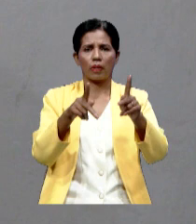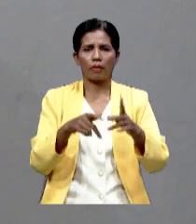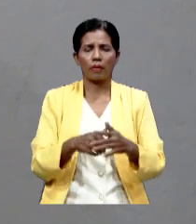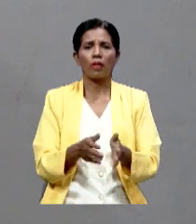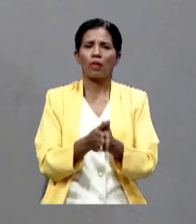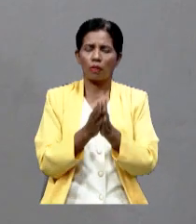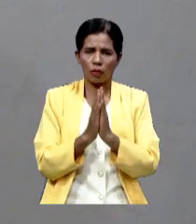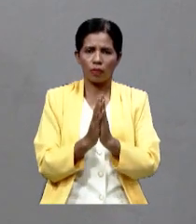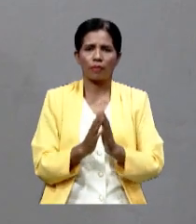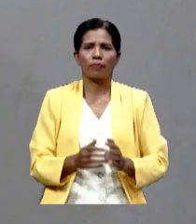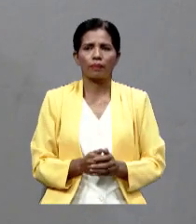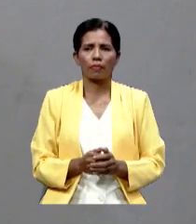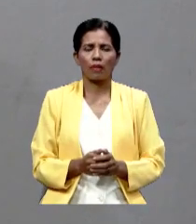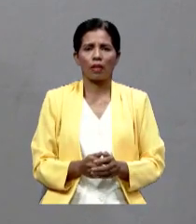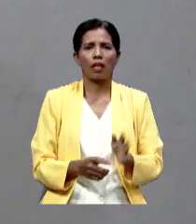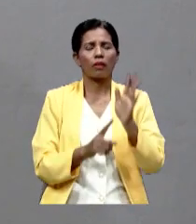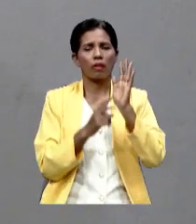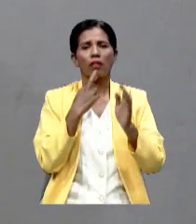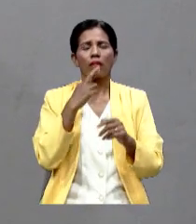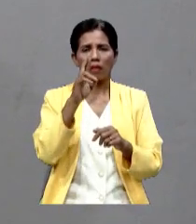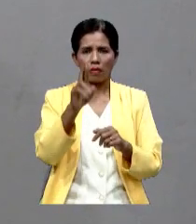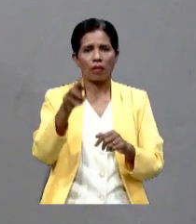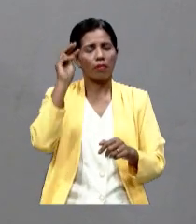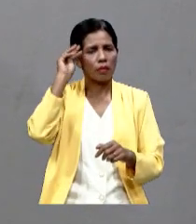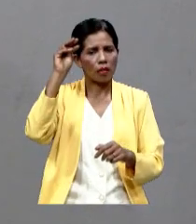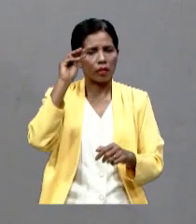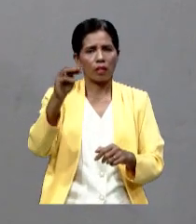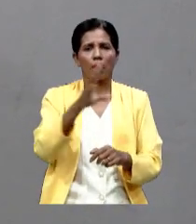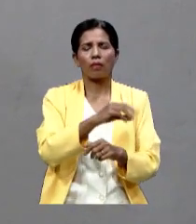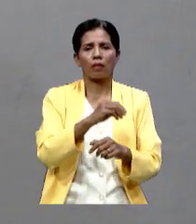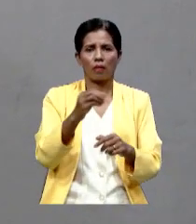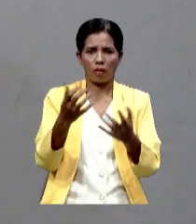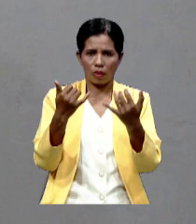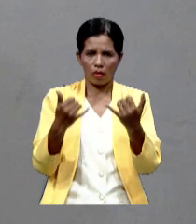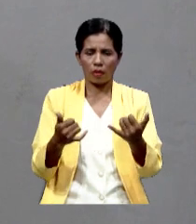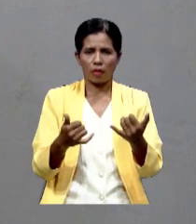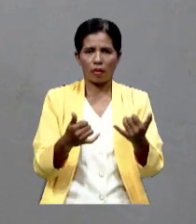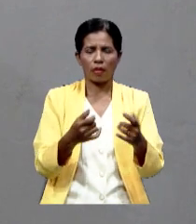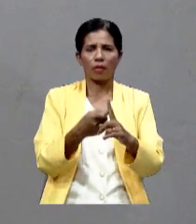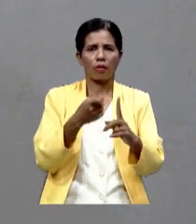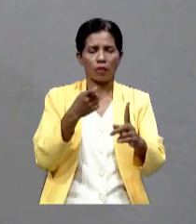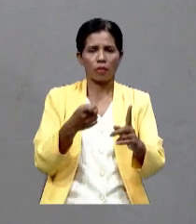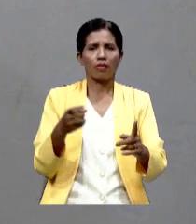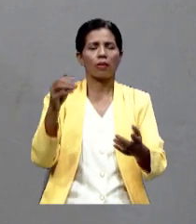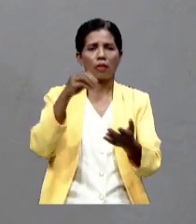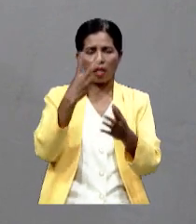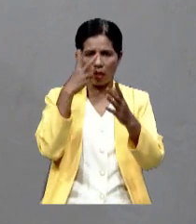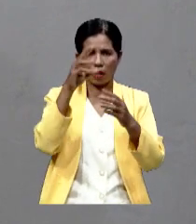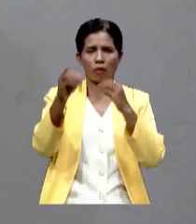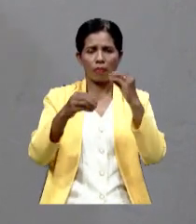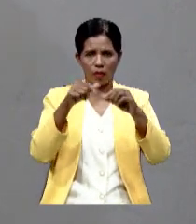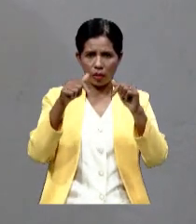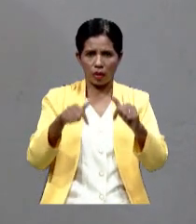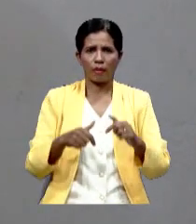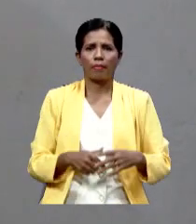khusus para rekomenda ba Ministério Interior lebih makan daun itu tela bania ba asunto itu ane khusus